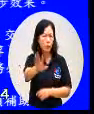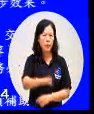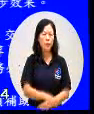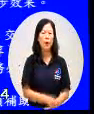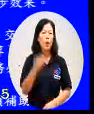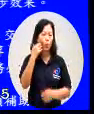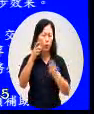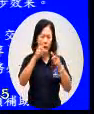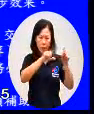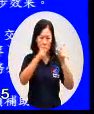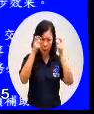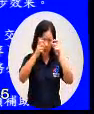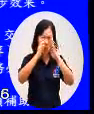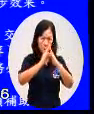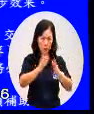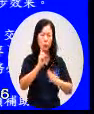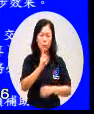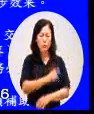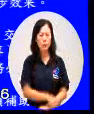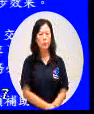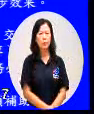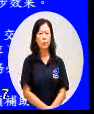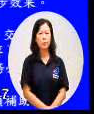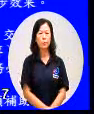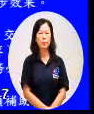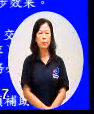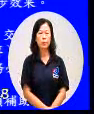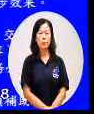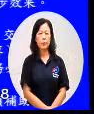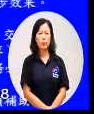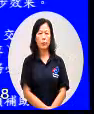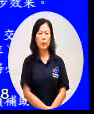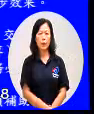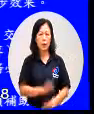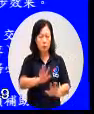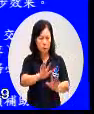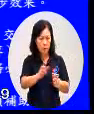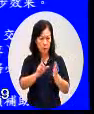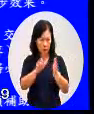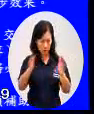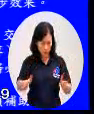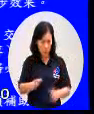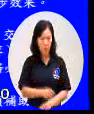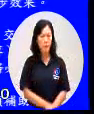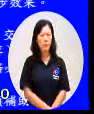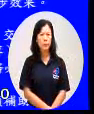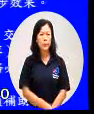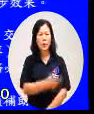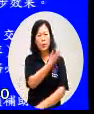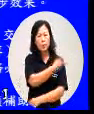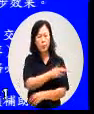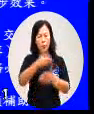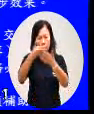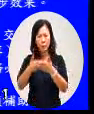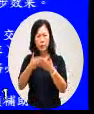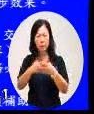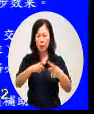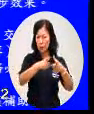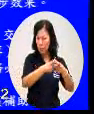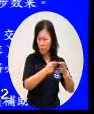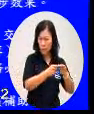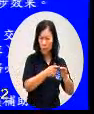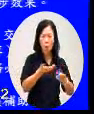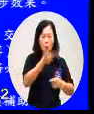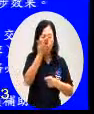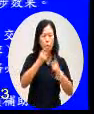讲，哦，这高雄市来讲，就现阶段。不管大陆客连日本客，我跟你讲，日